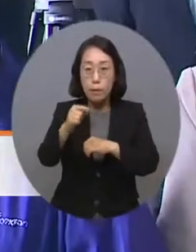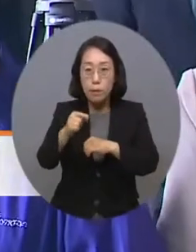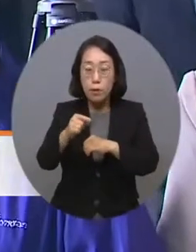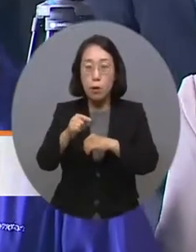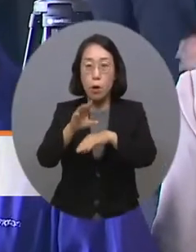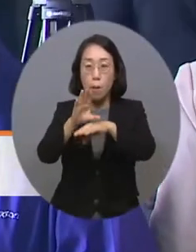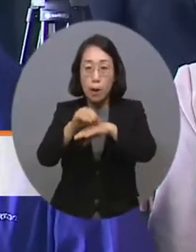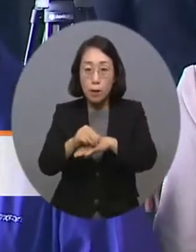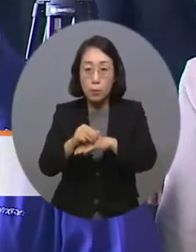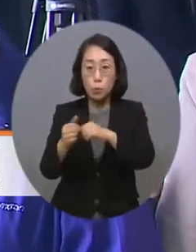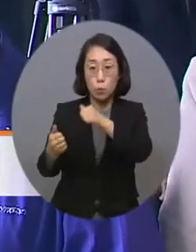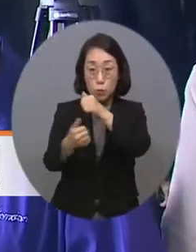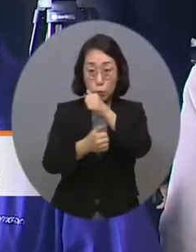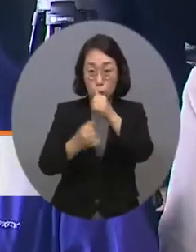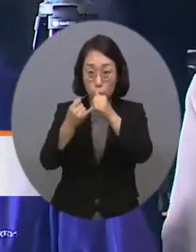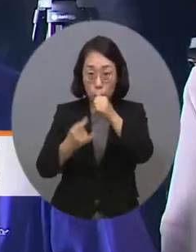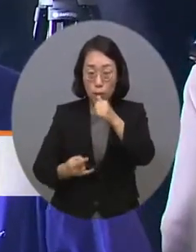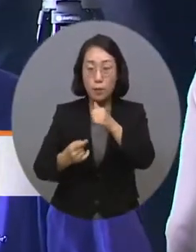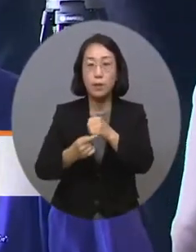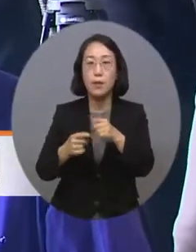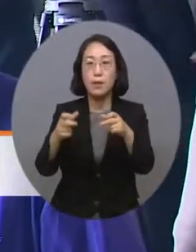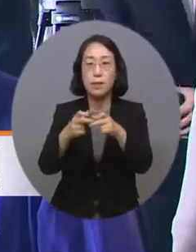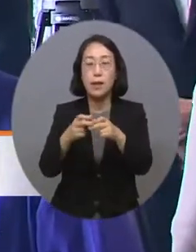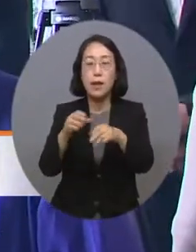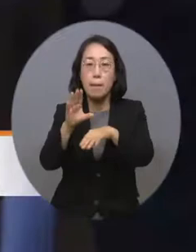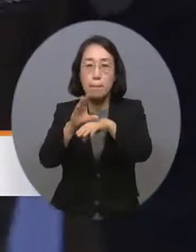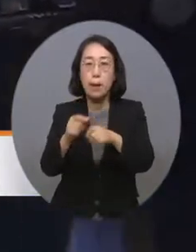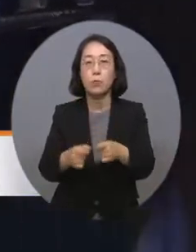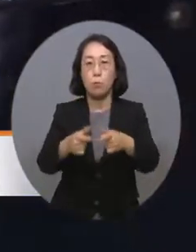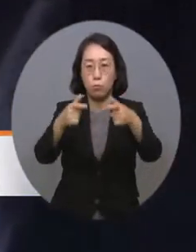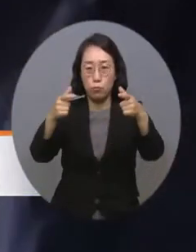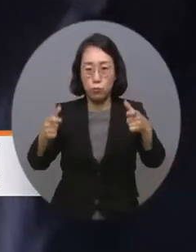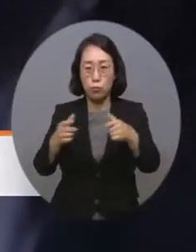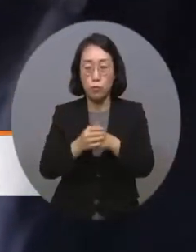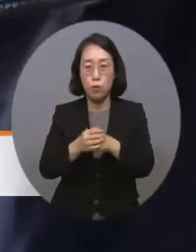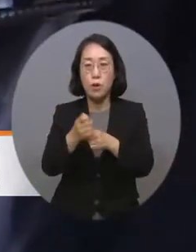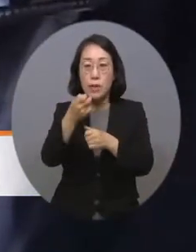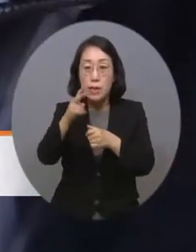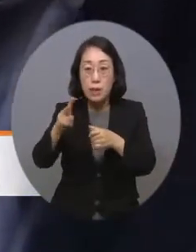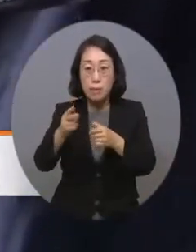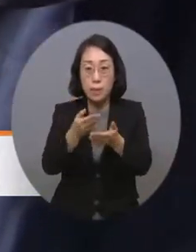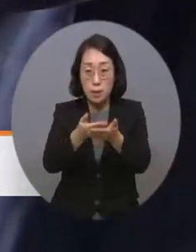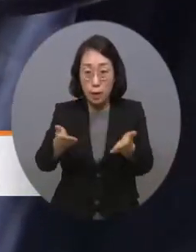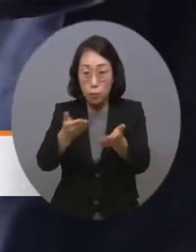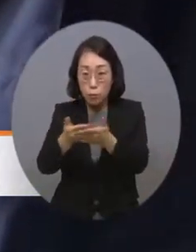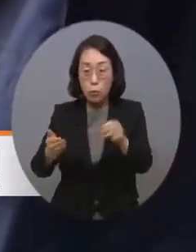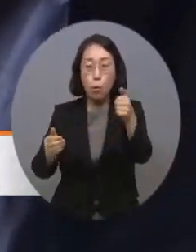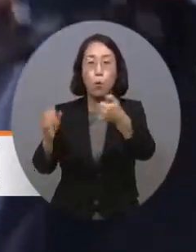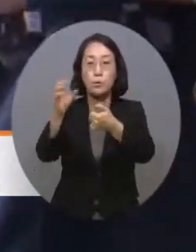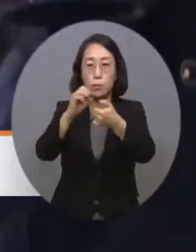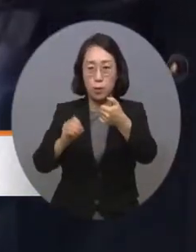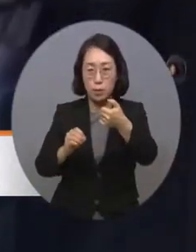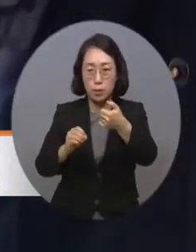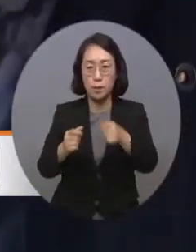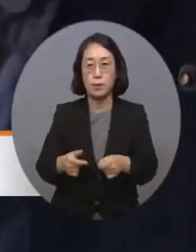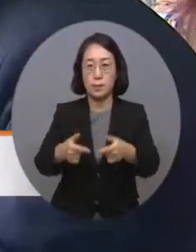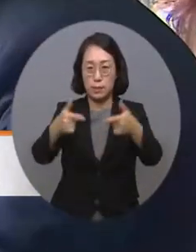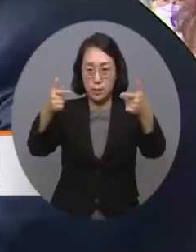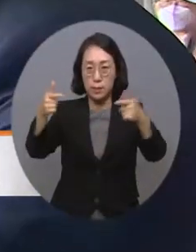장애인 방송 제작 지원을 확대하고 2025년까지 장애인용 TV 보급률을 50%까지 끌어올릴